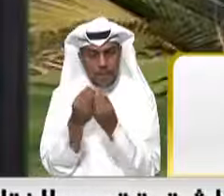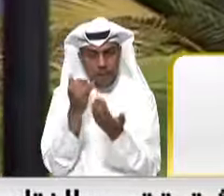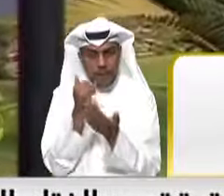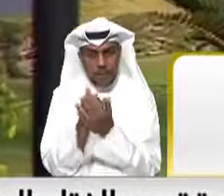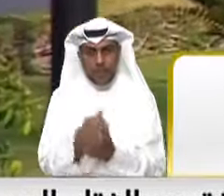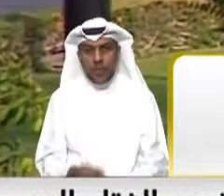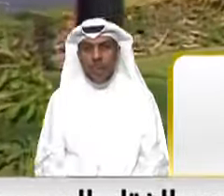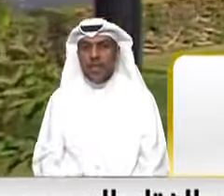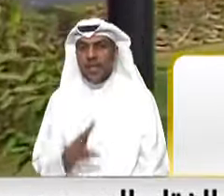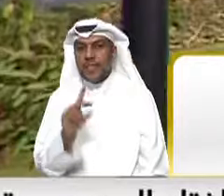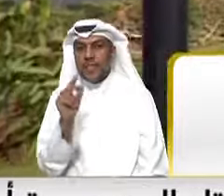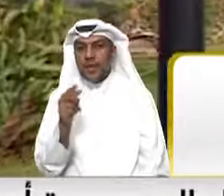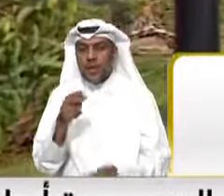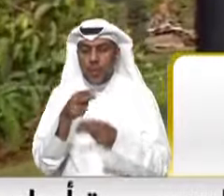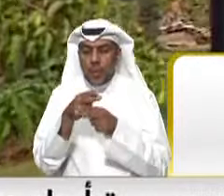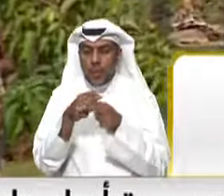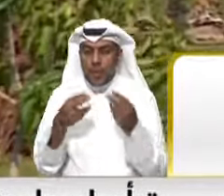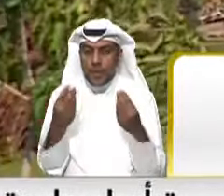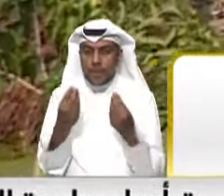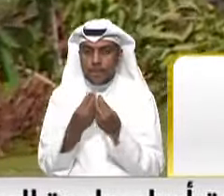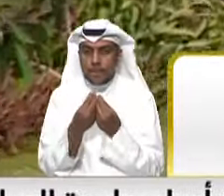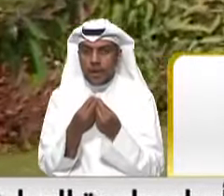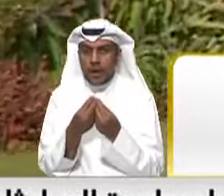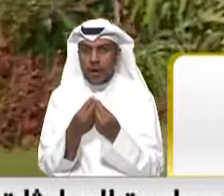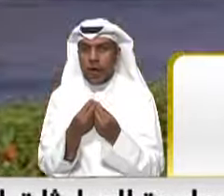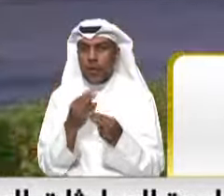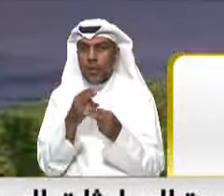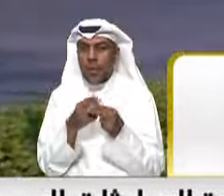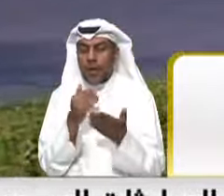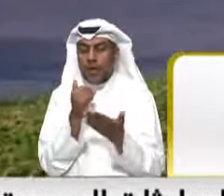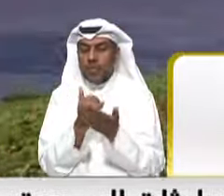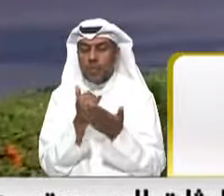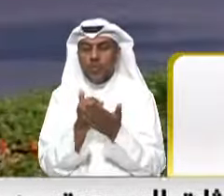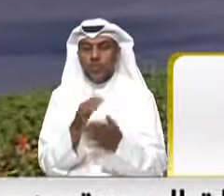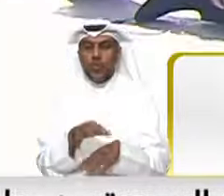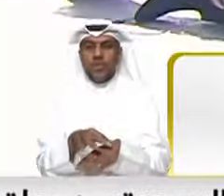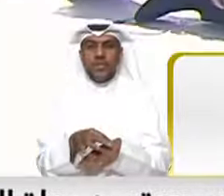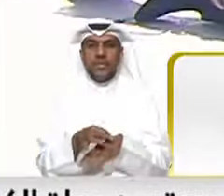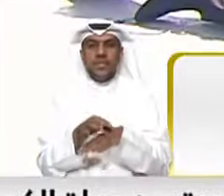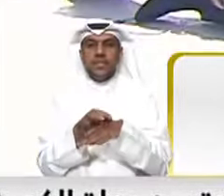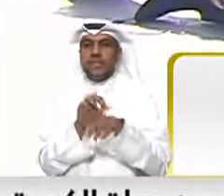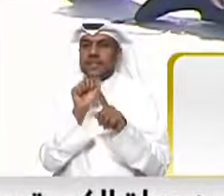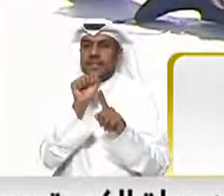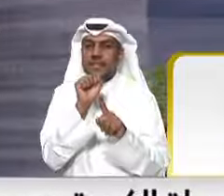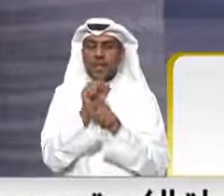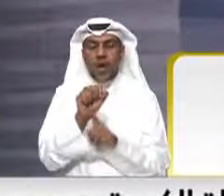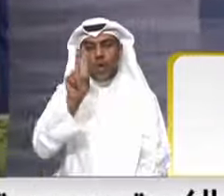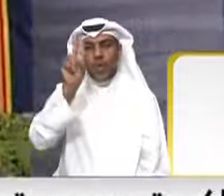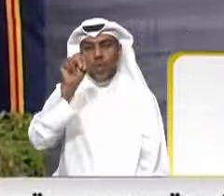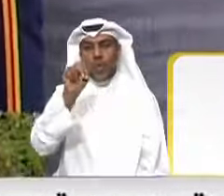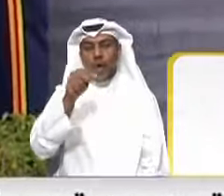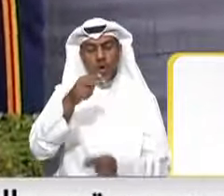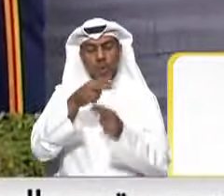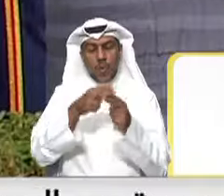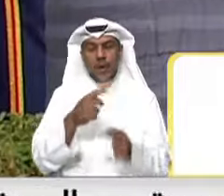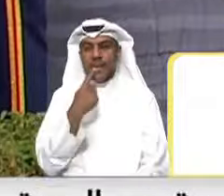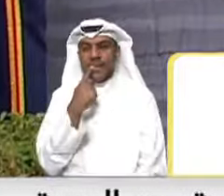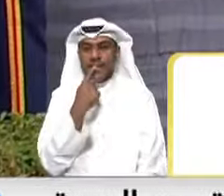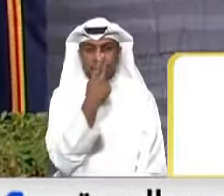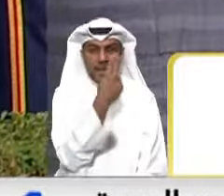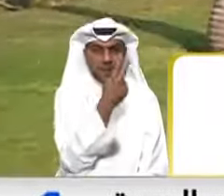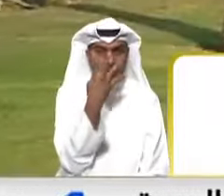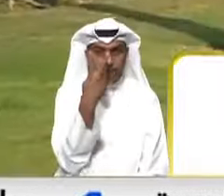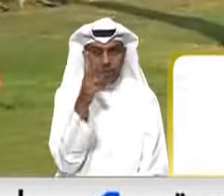لترشح الكويت لعضوية مجلس حقوق الإنسان بالأمم المتحدة عن الفترة من